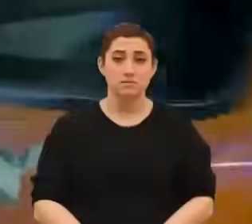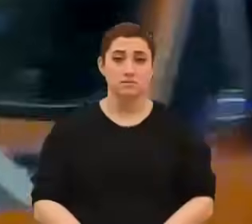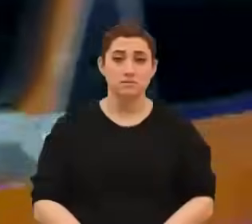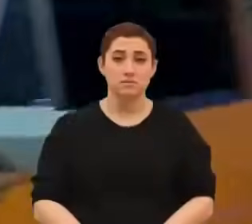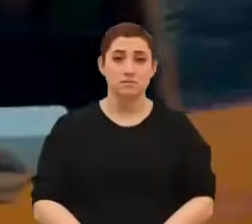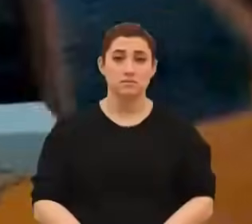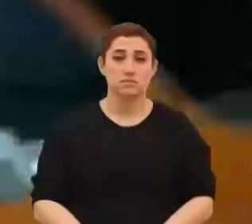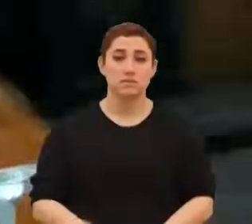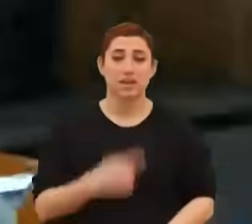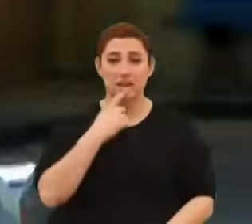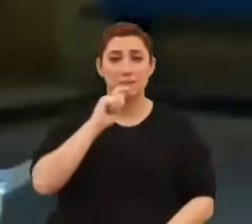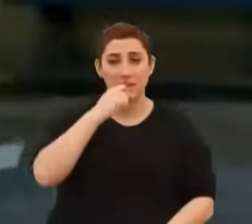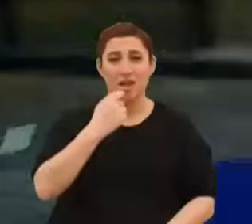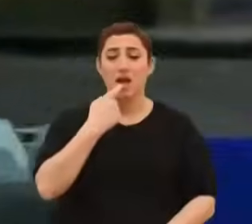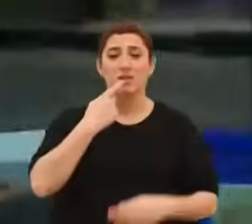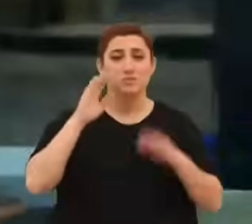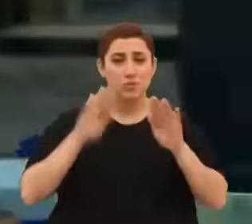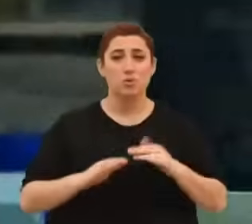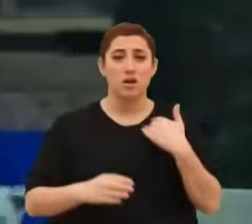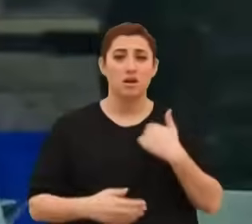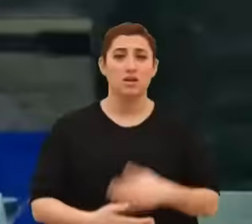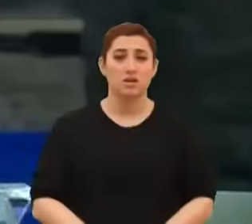Dilim kitleneydi, ağzım kitleneydi.